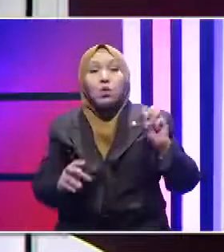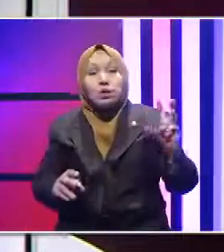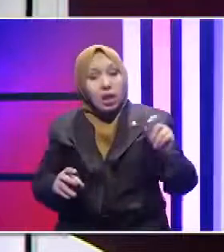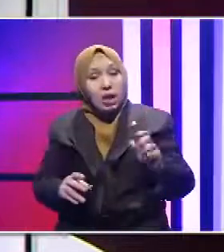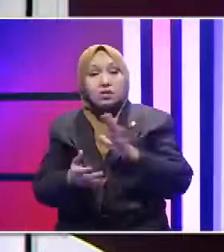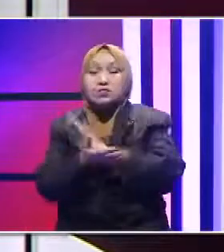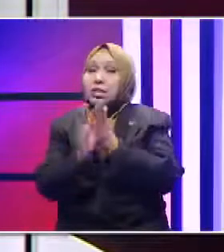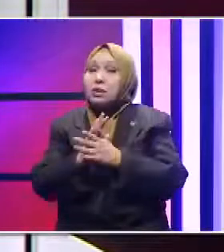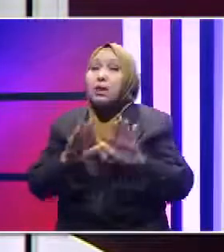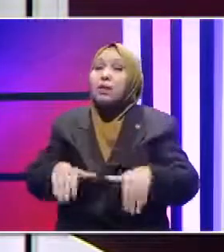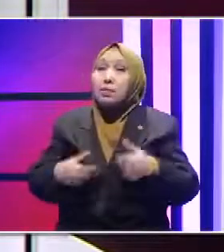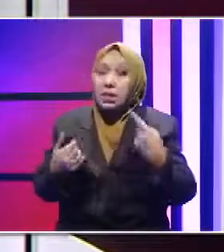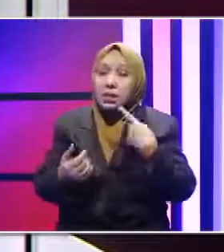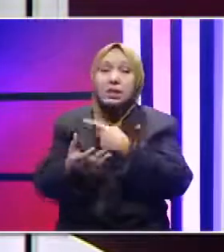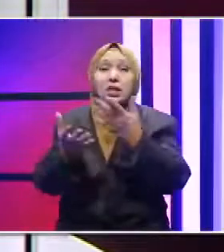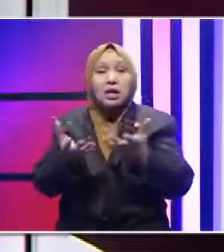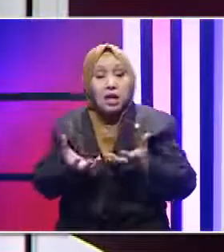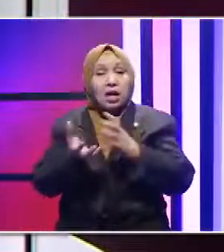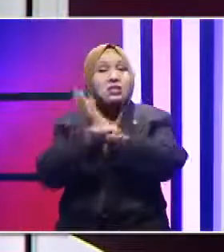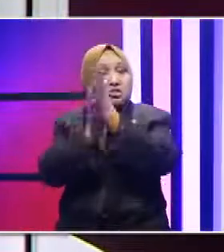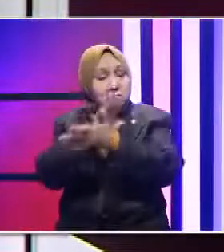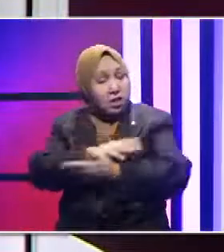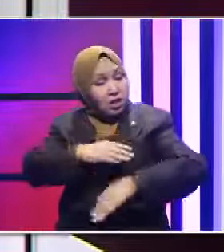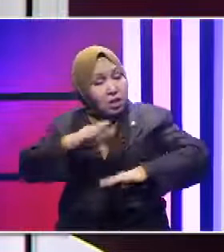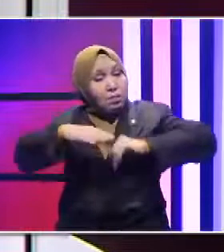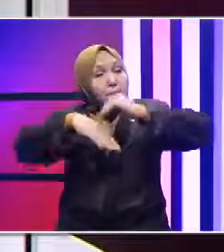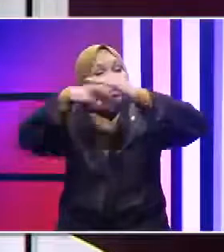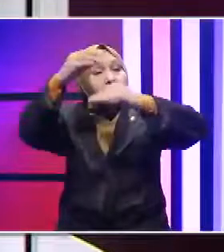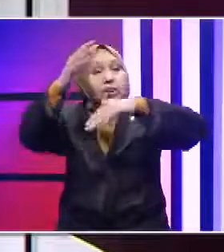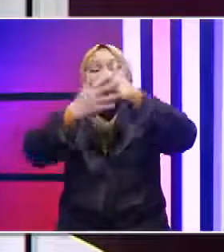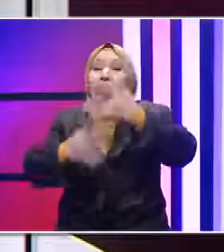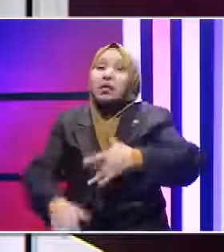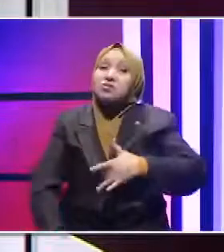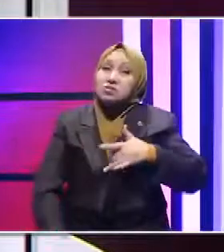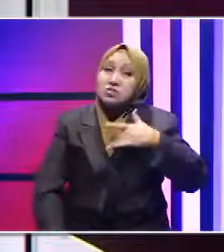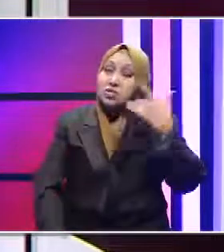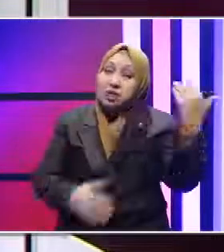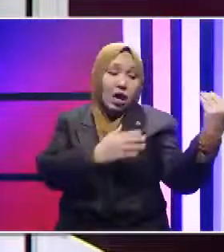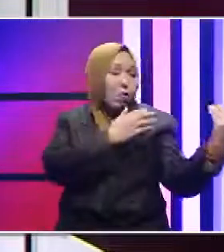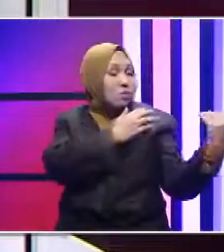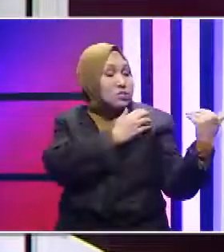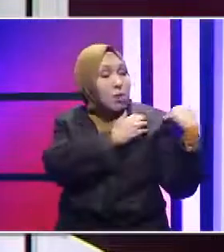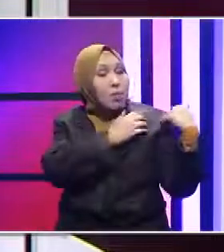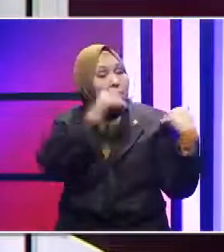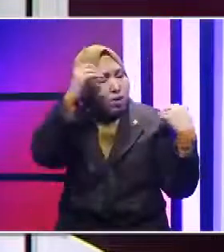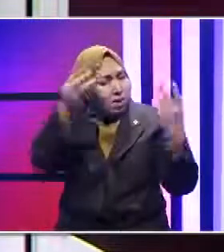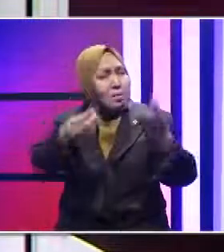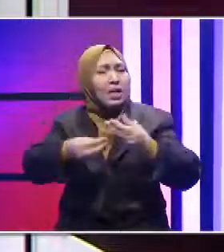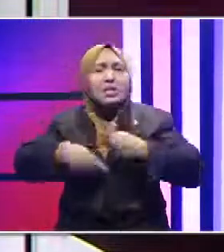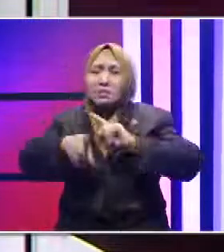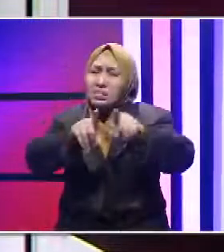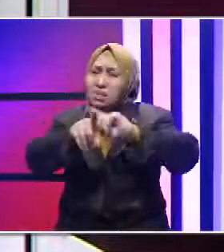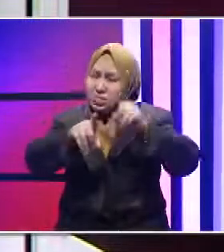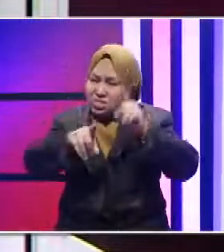Jadi bagaimana kita nak dibina rasa tanggungjawab Ustaz ya? Allah dah bagi macam-macam ni, kena ada